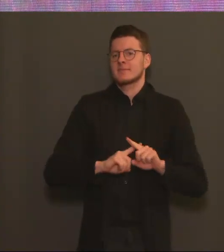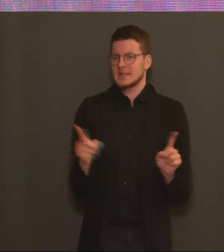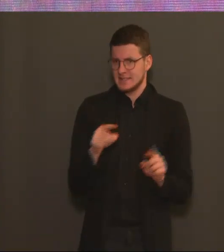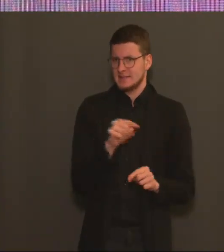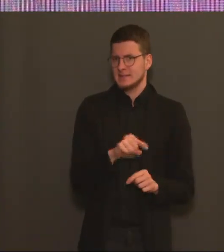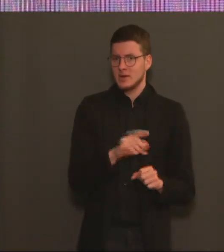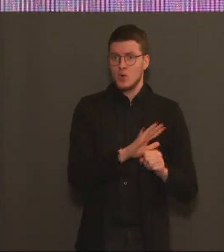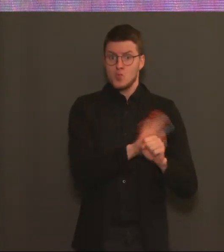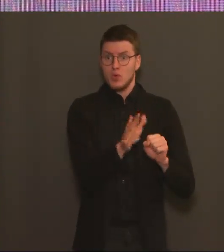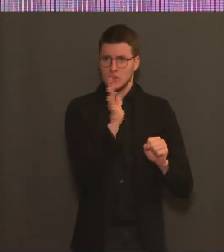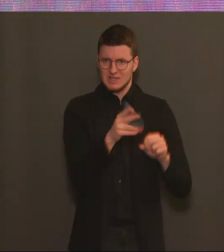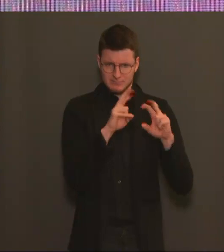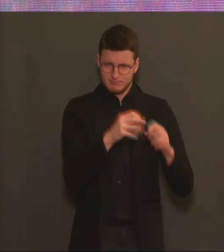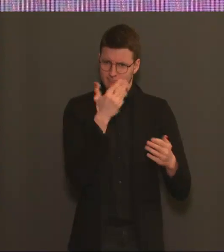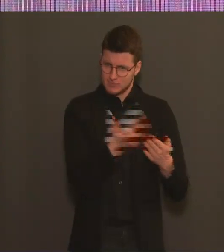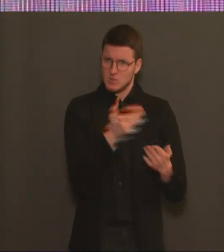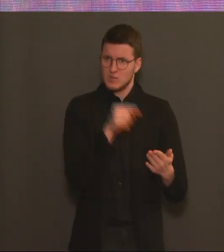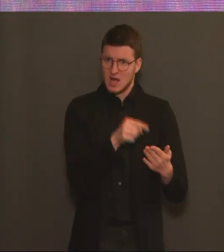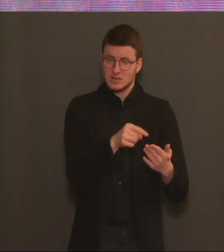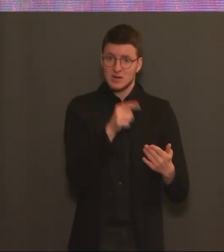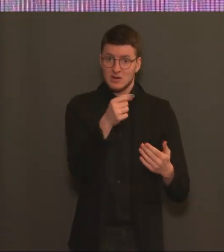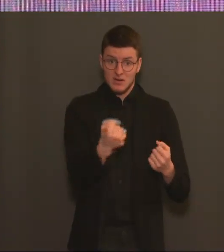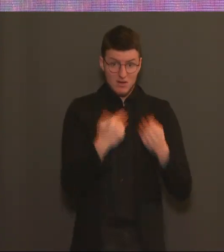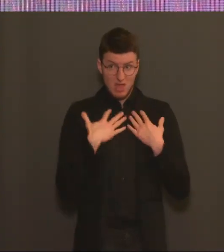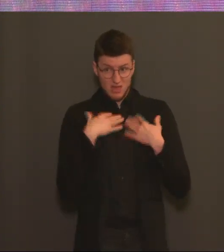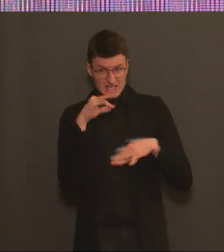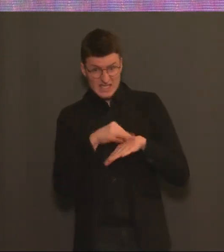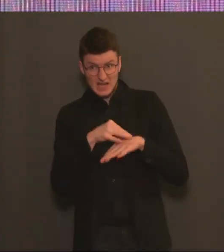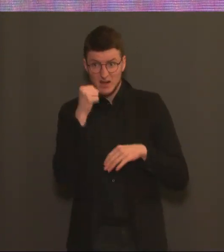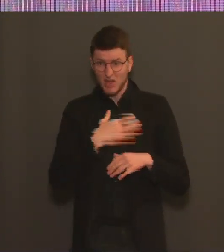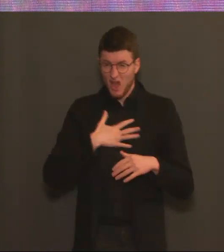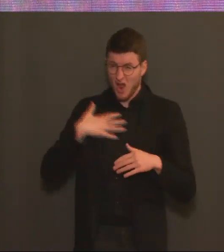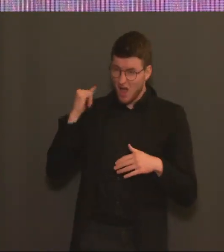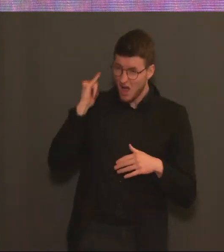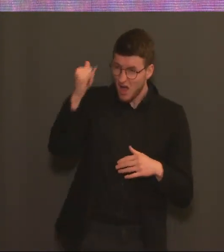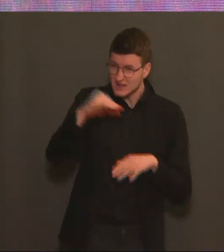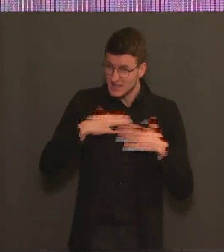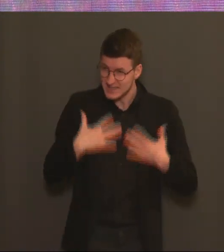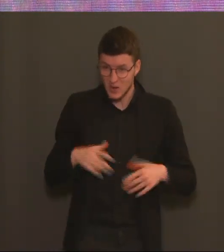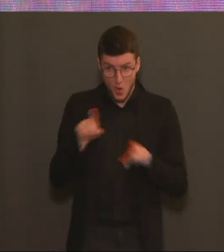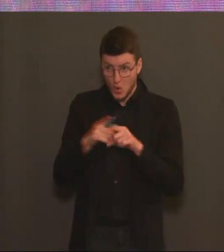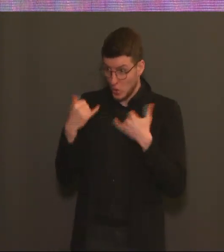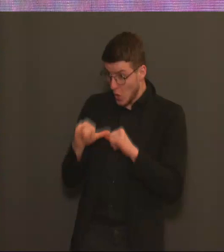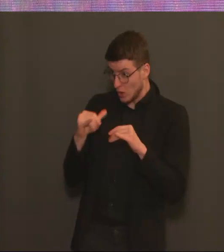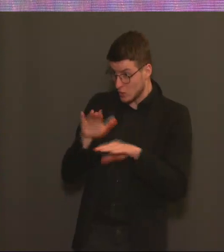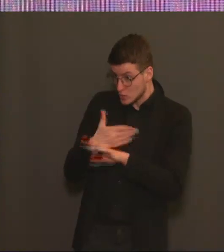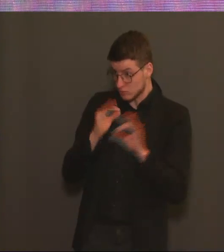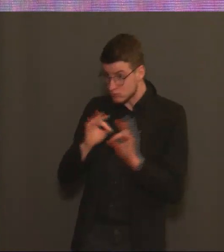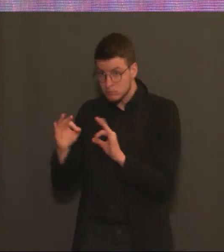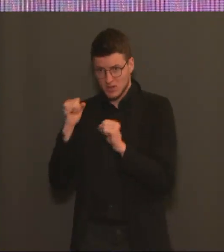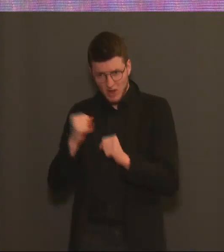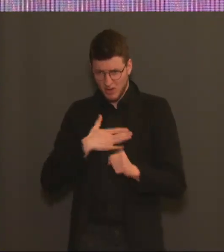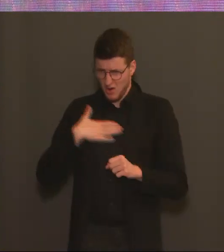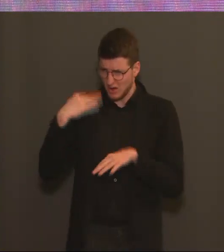bewezen dat het langdurige klachten kan geven, ook bij jonge en gezonde mensen. Vele studies spreken van